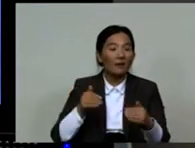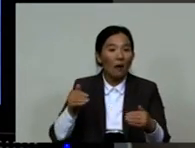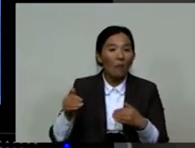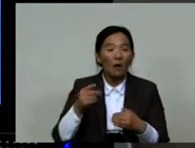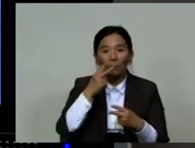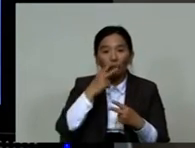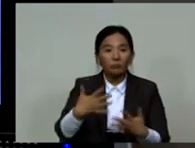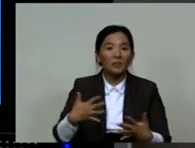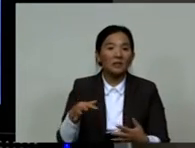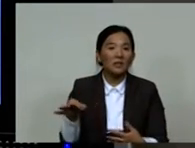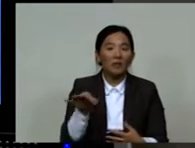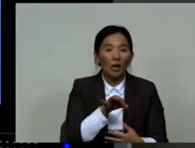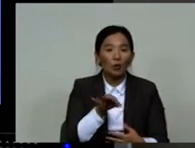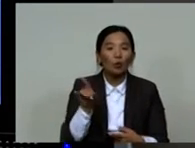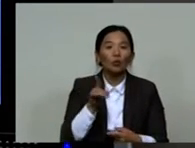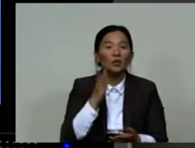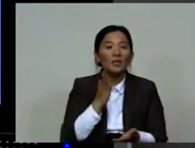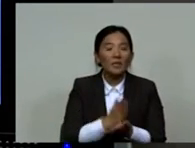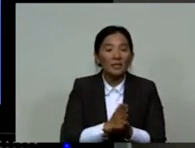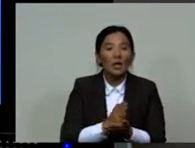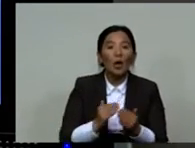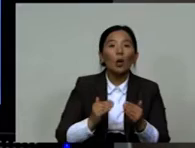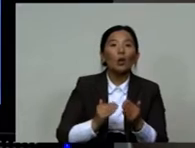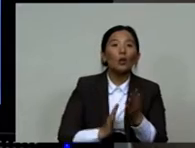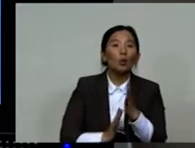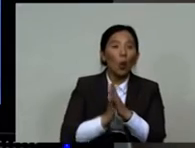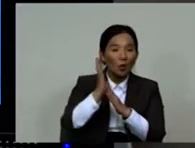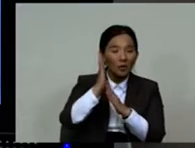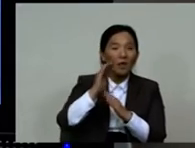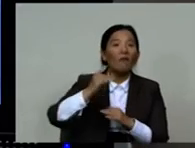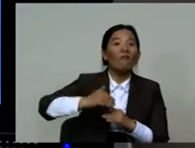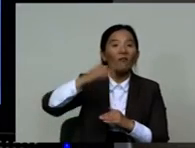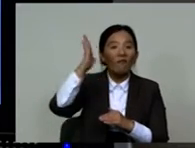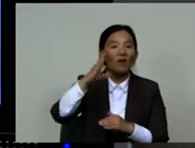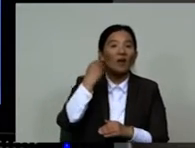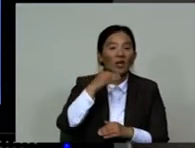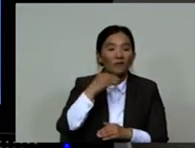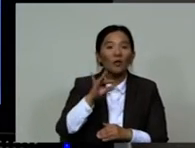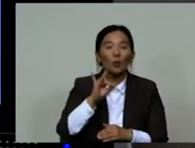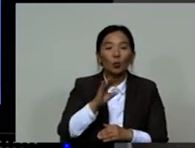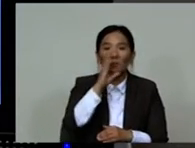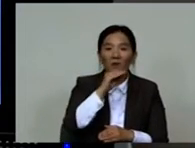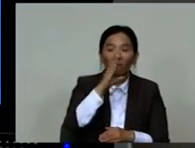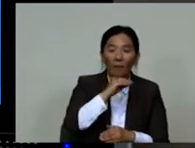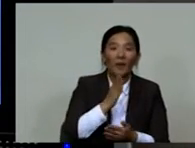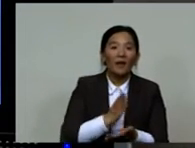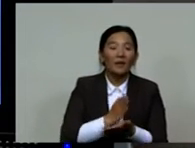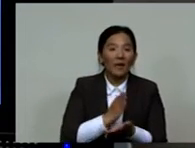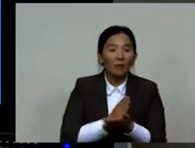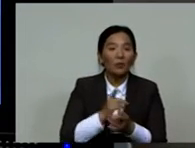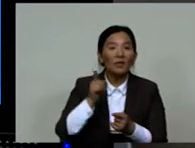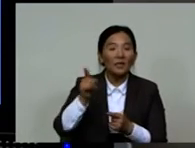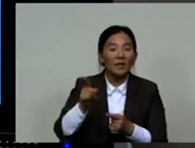видно. Сразу видно, что есть рост в качестве и успеваемости. Данная столбчатая